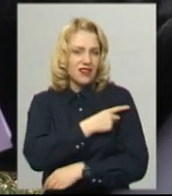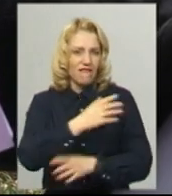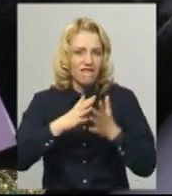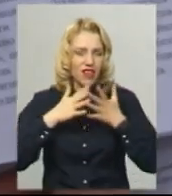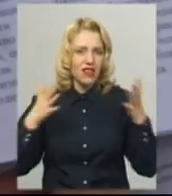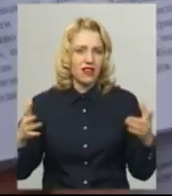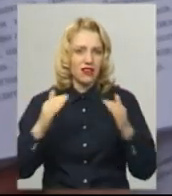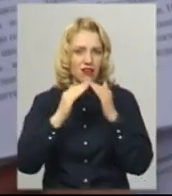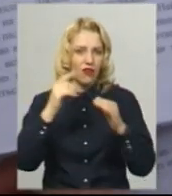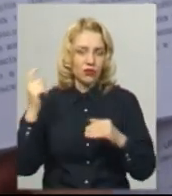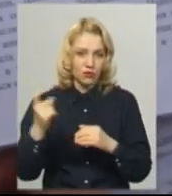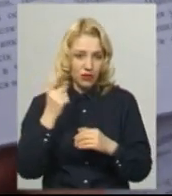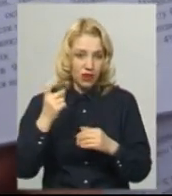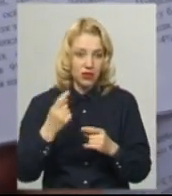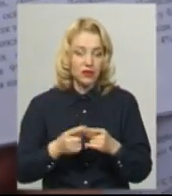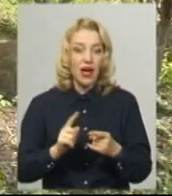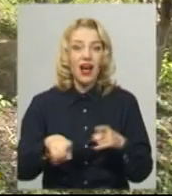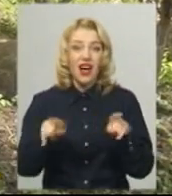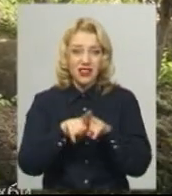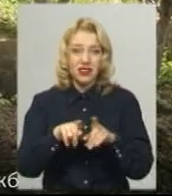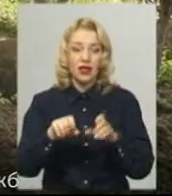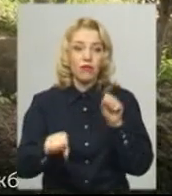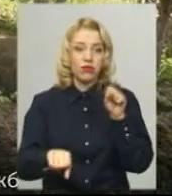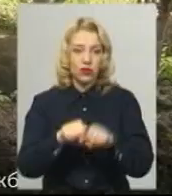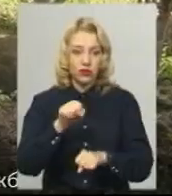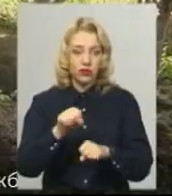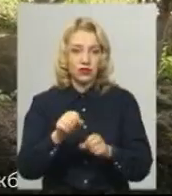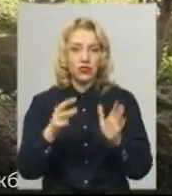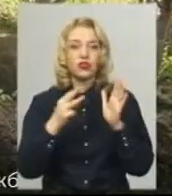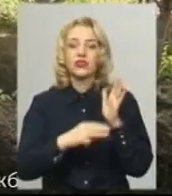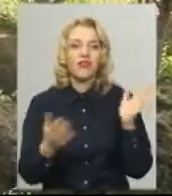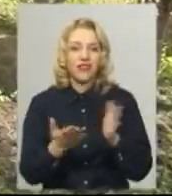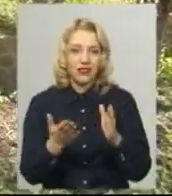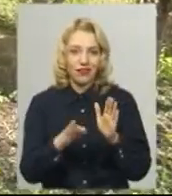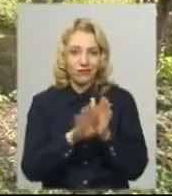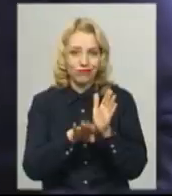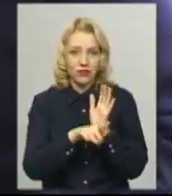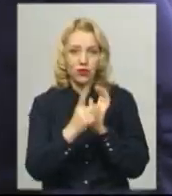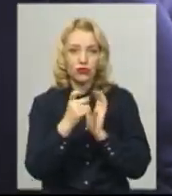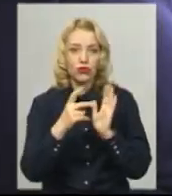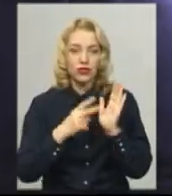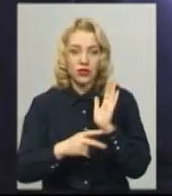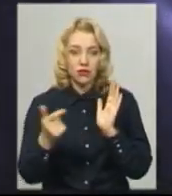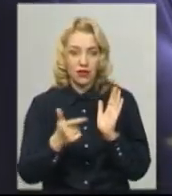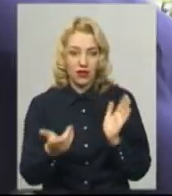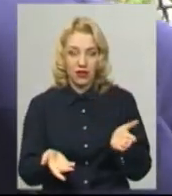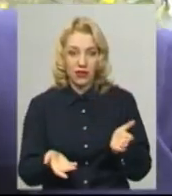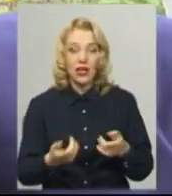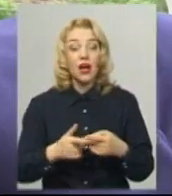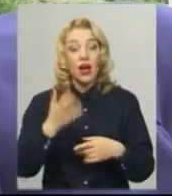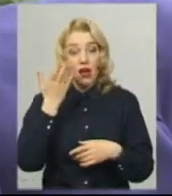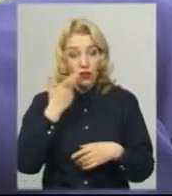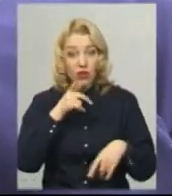порушення в законодавстві України незначні санкції. Штраф 170 гривень, їх лякати не буде. Тому, коли експертиза